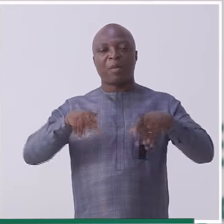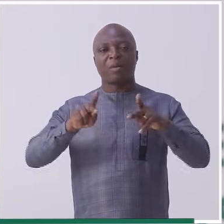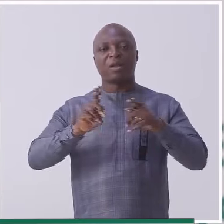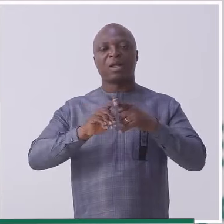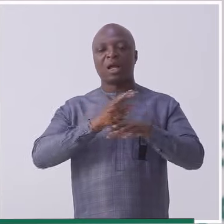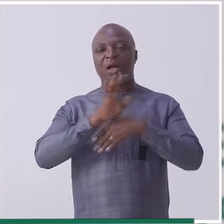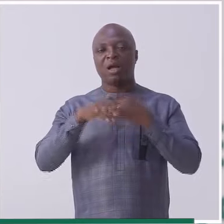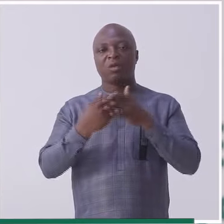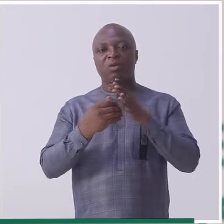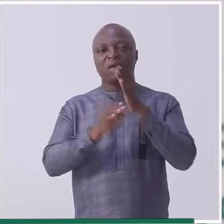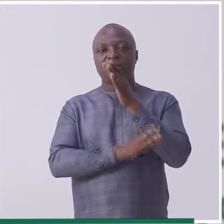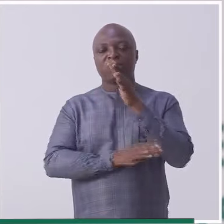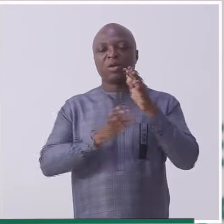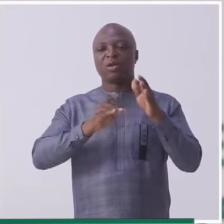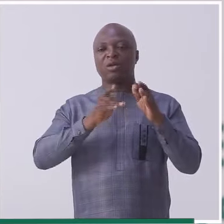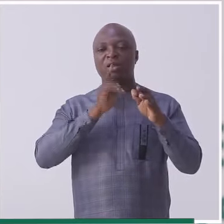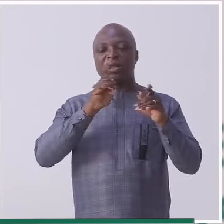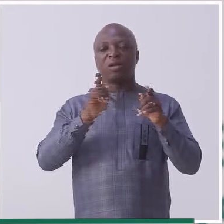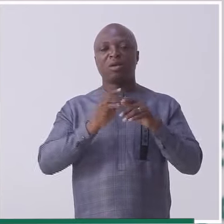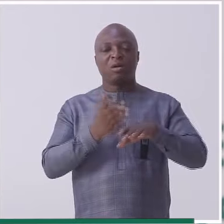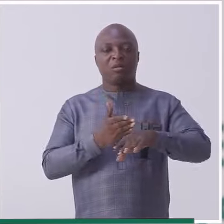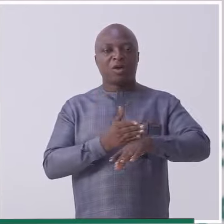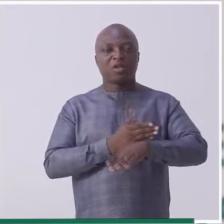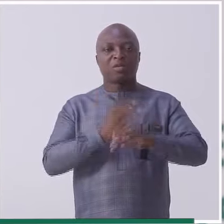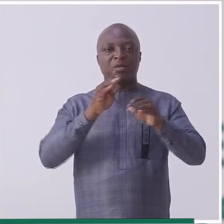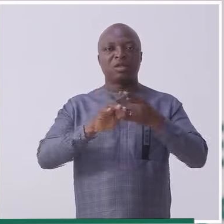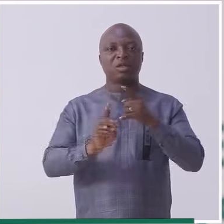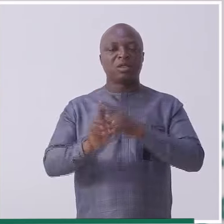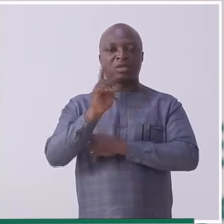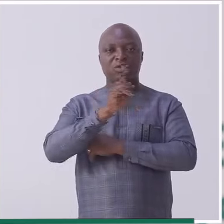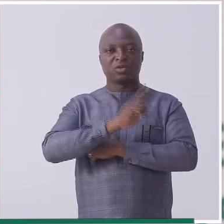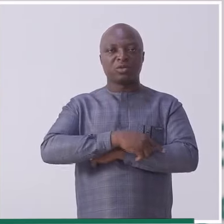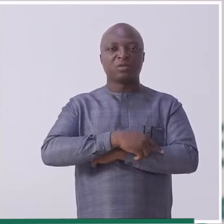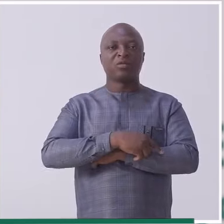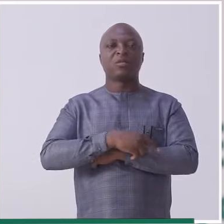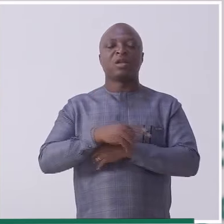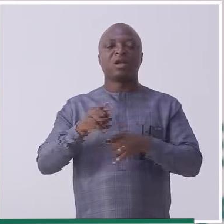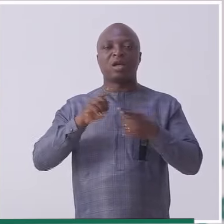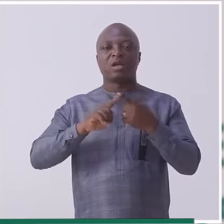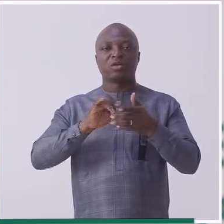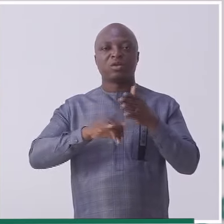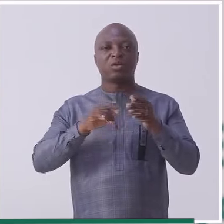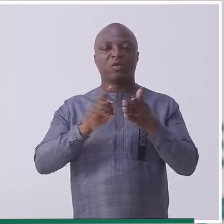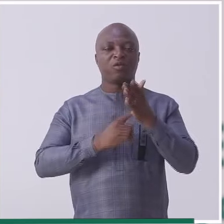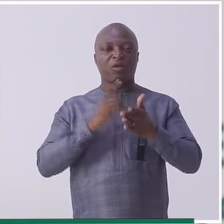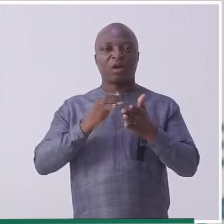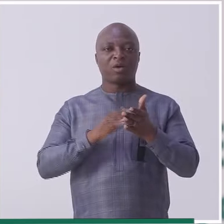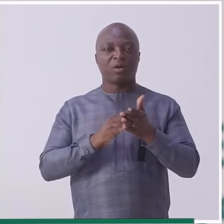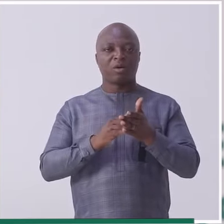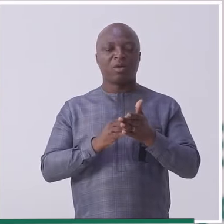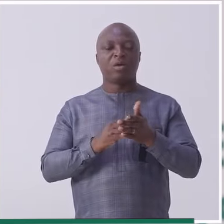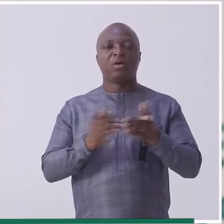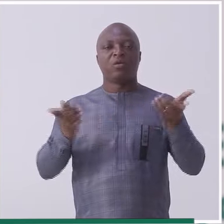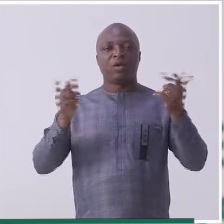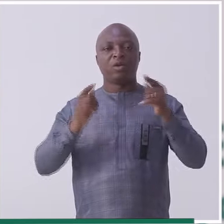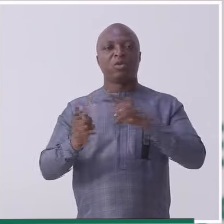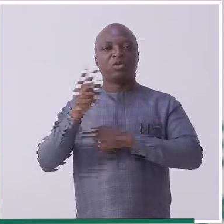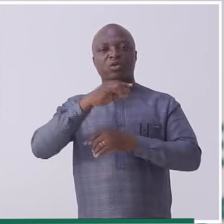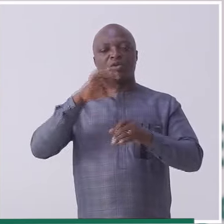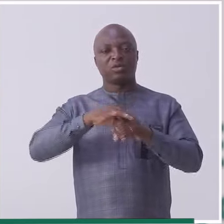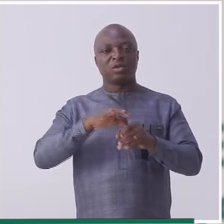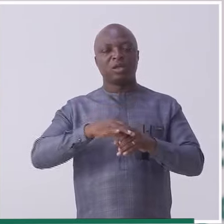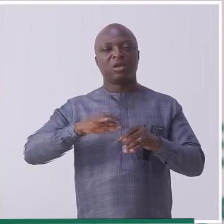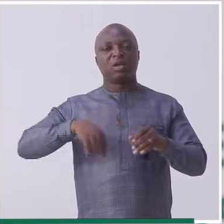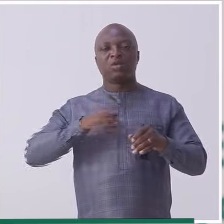à nos concitoyens d'être progressivement mis à jour, de telle sorte que, encore une fois, venu le jour du scrutin, nous soyons